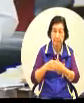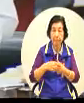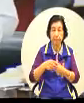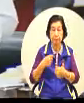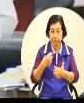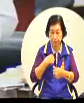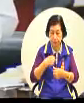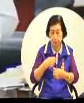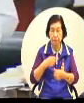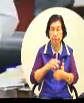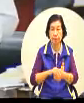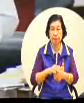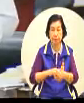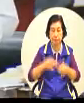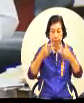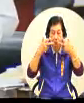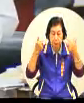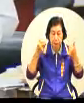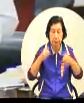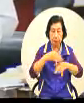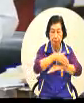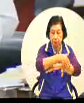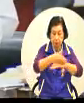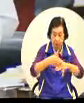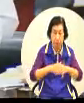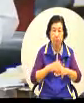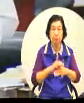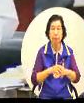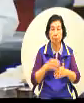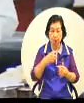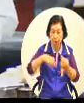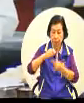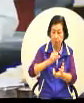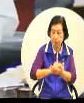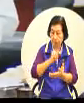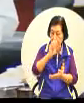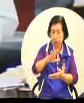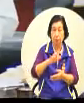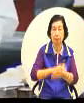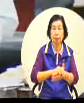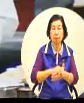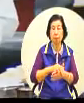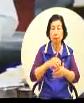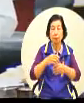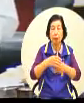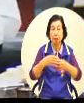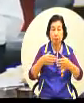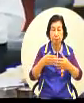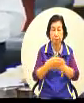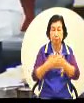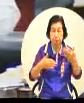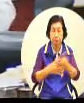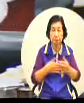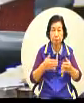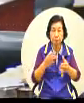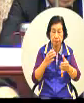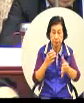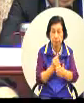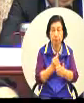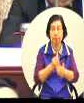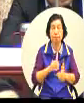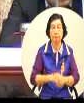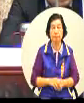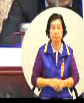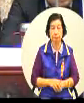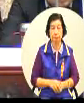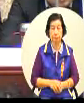代表原乡的意见转达给中央交通部？交通局长请答复。 来，局长请答复。